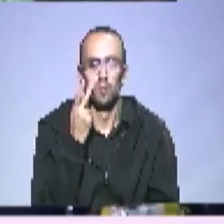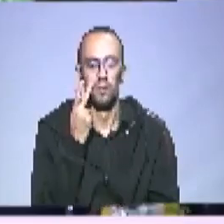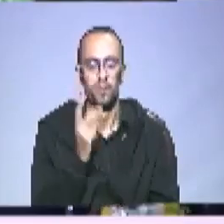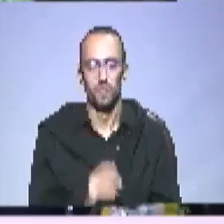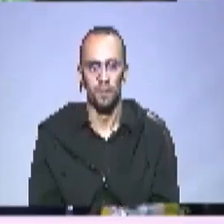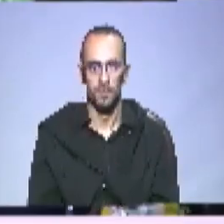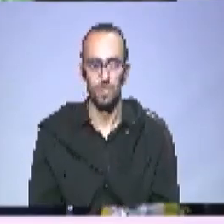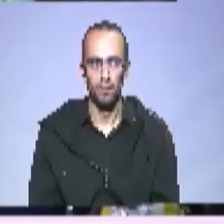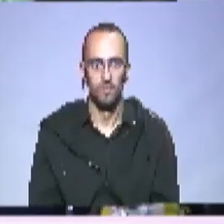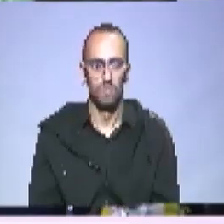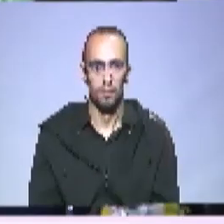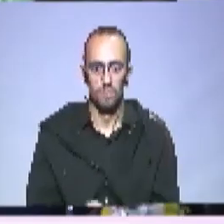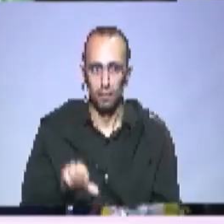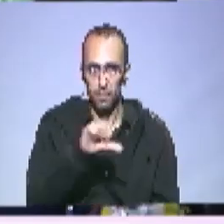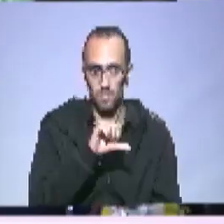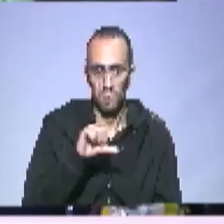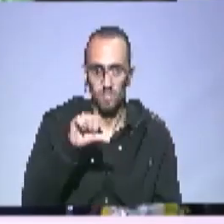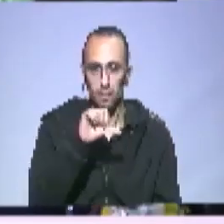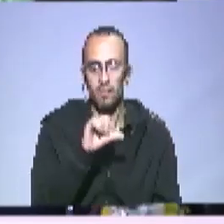بعد ما حطينا عليها السيرب كمان.